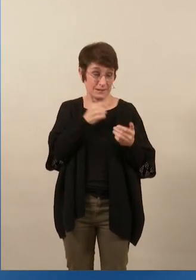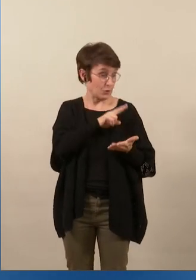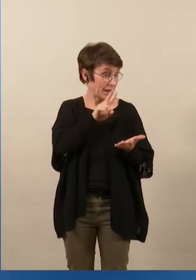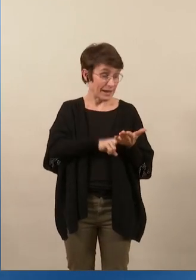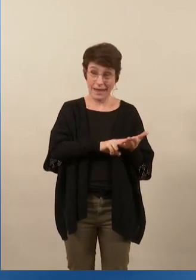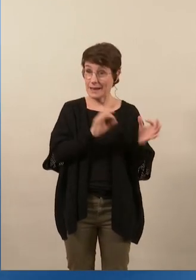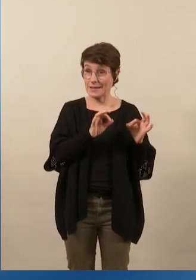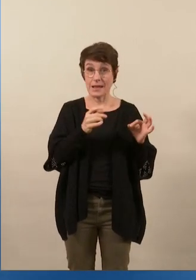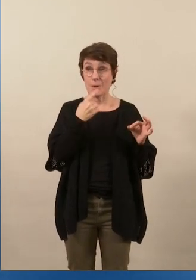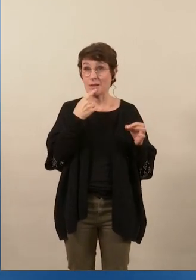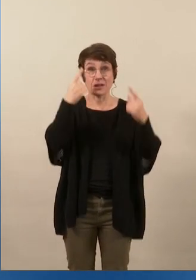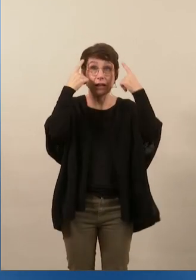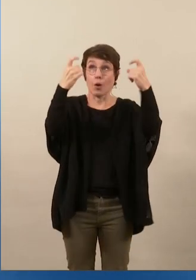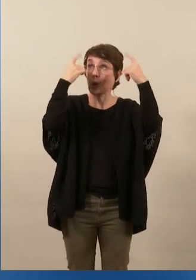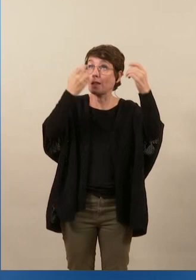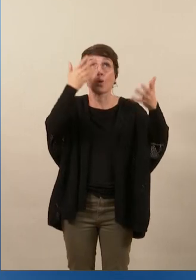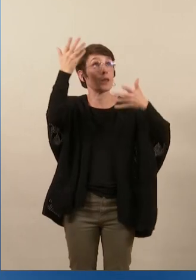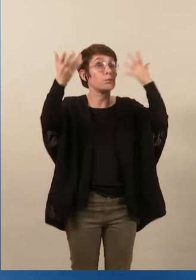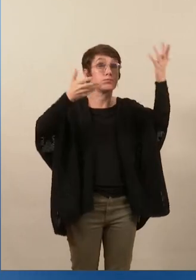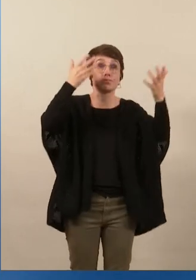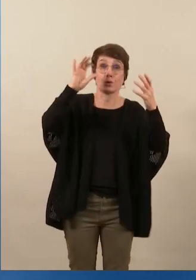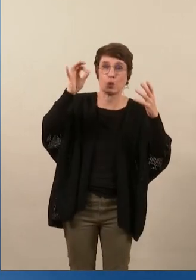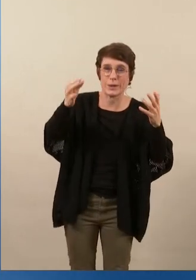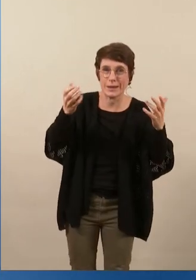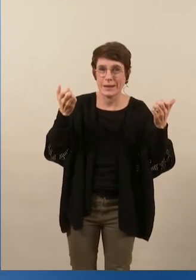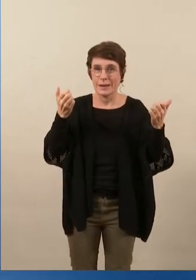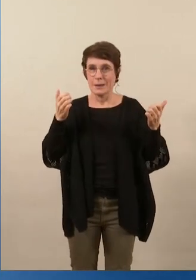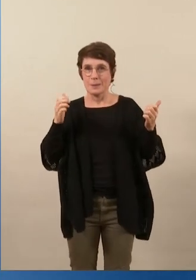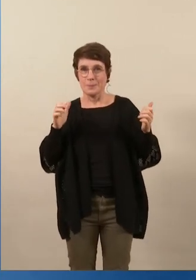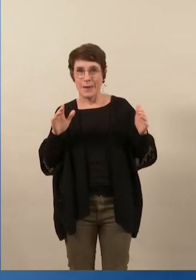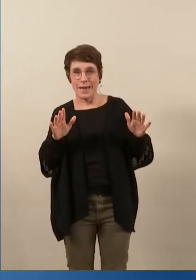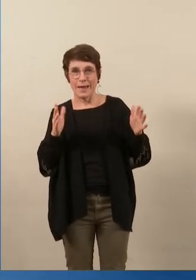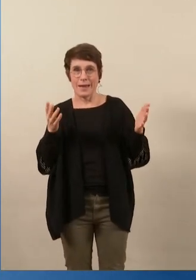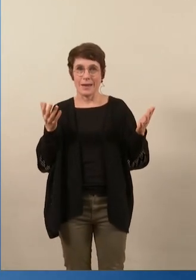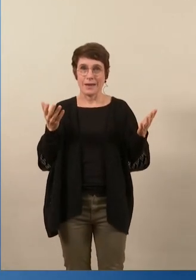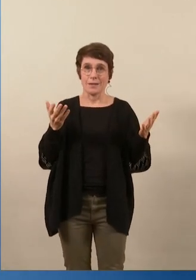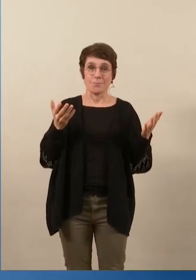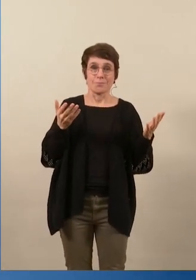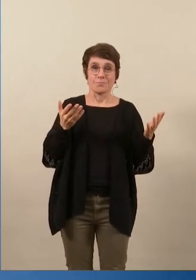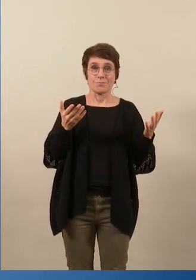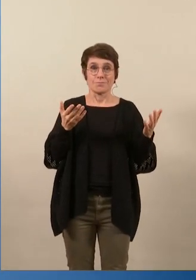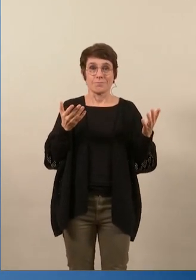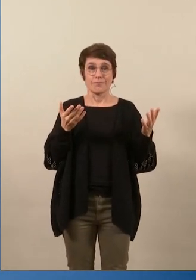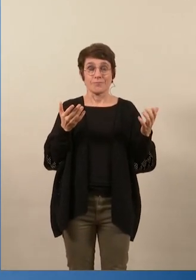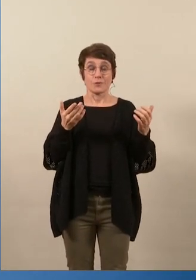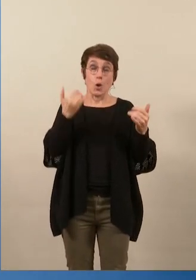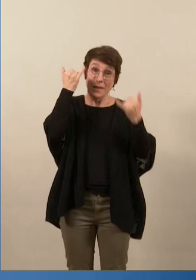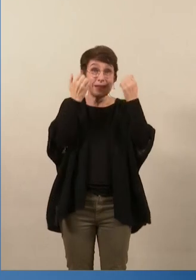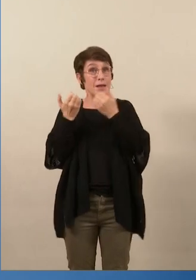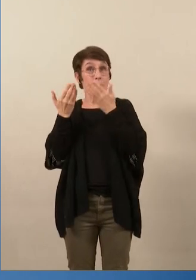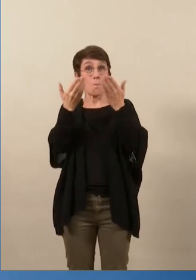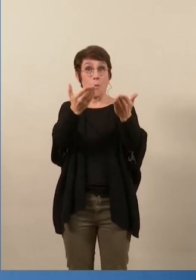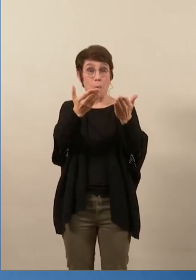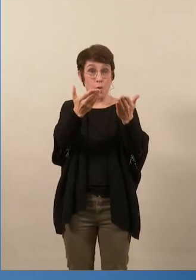idées flottent dans l'air elle tente de patcher ou de résoudre des problèmes qui soit manquerai